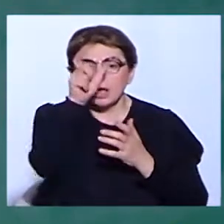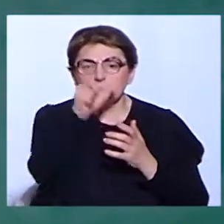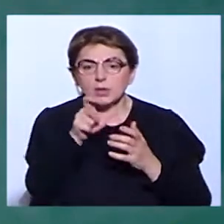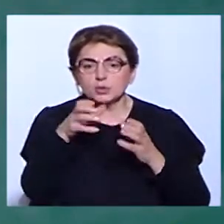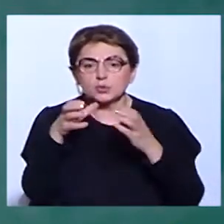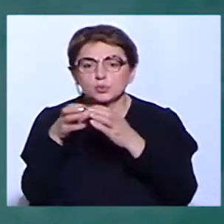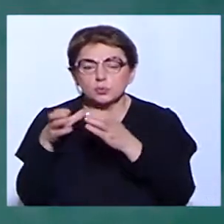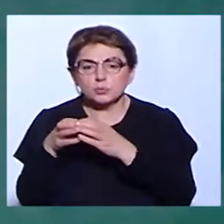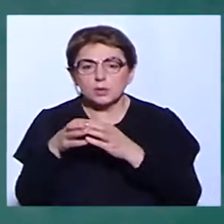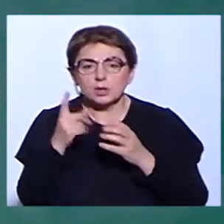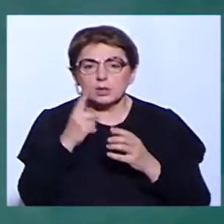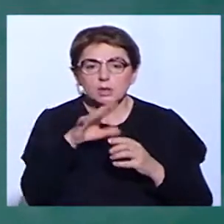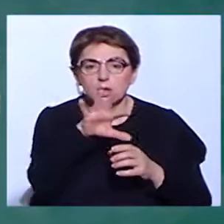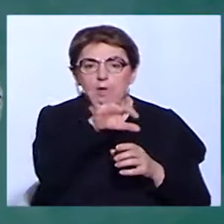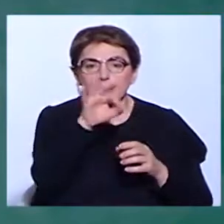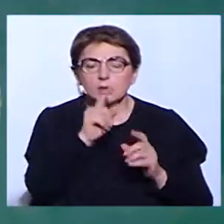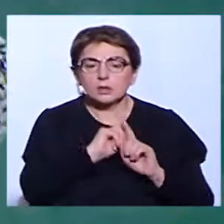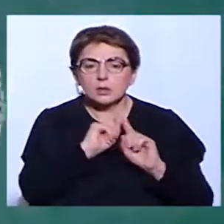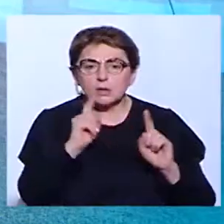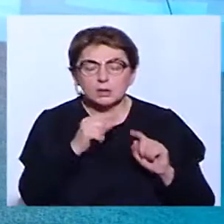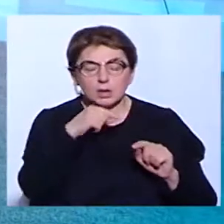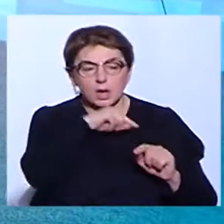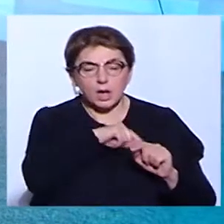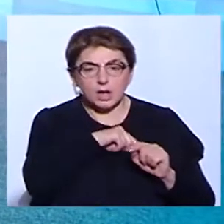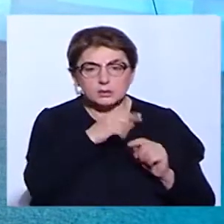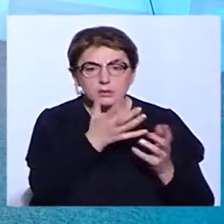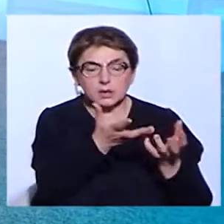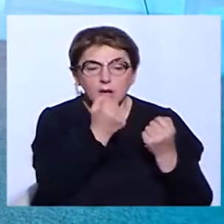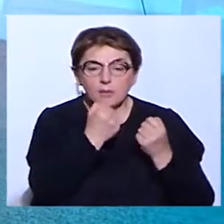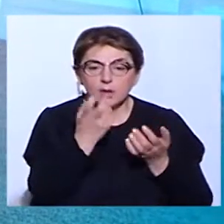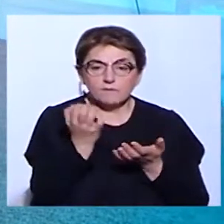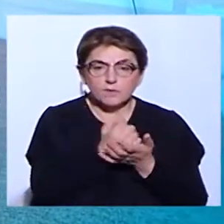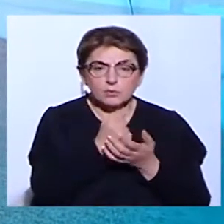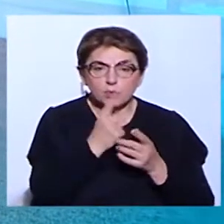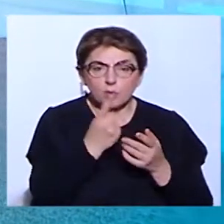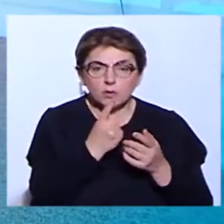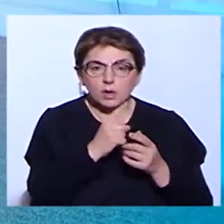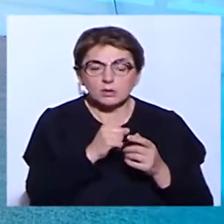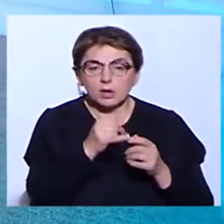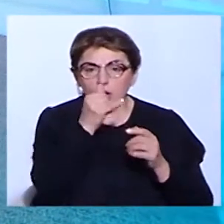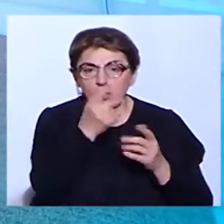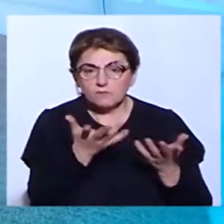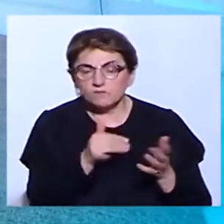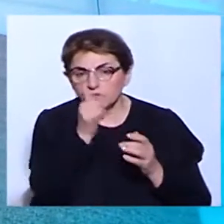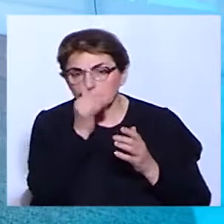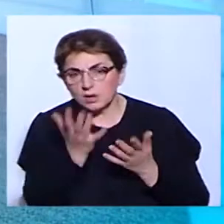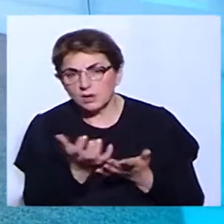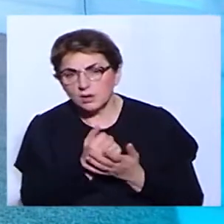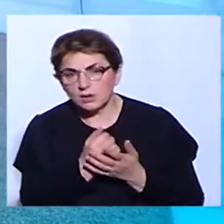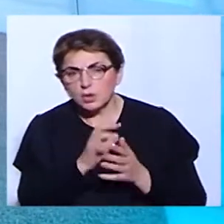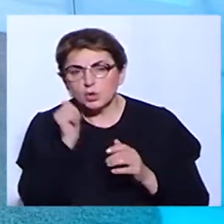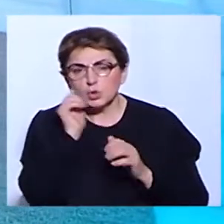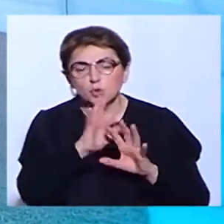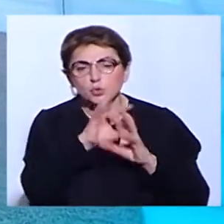ჯოგში ირჩევს რაღაც გარკვეული ნიშანთვისების მქონე ინდივიდს, რომელსაც ამრავლებს და სულ